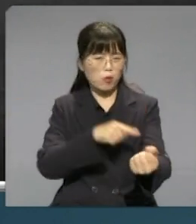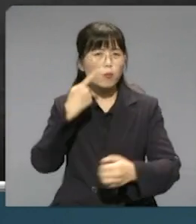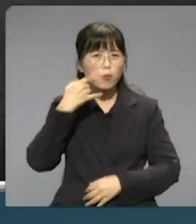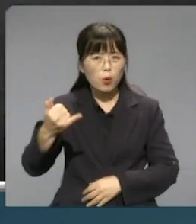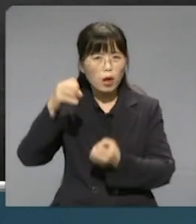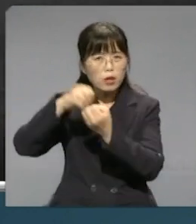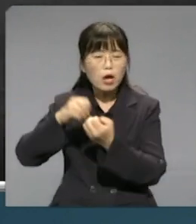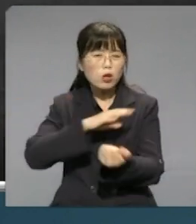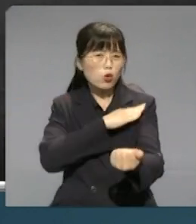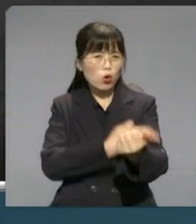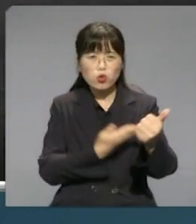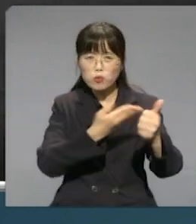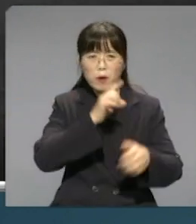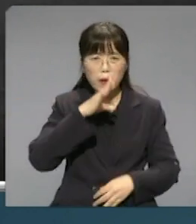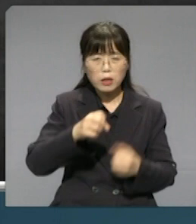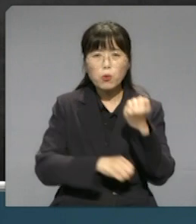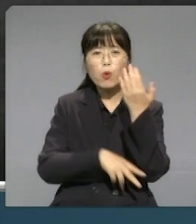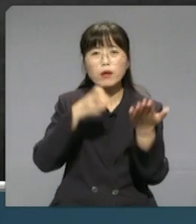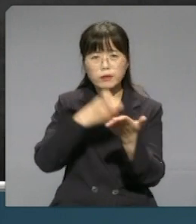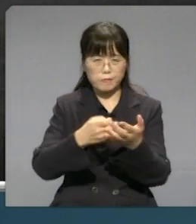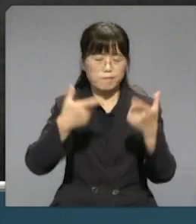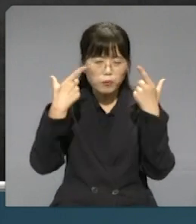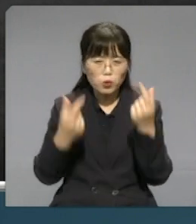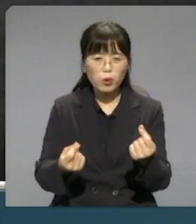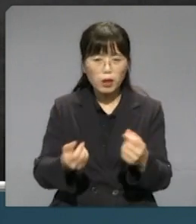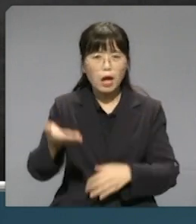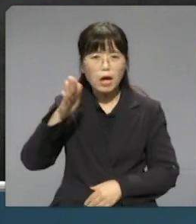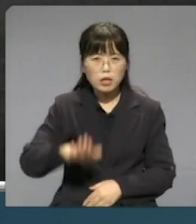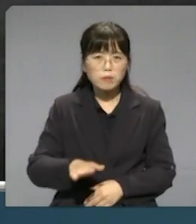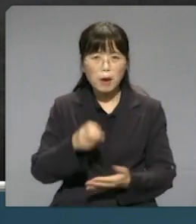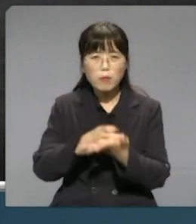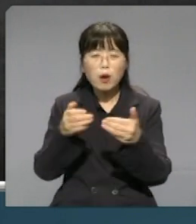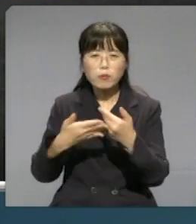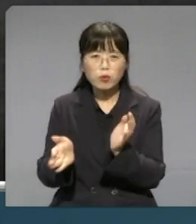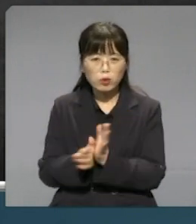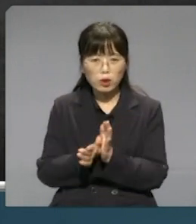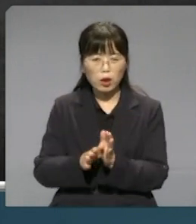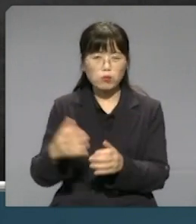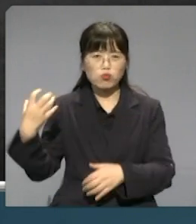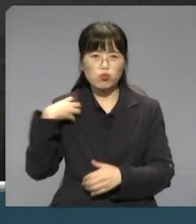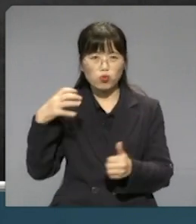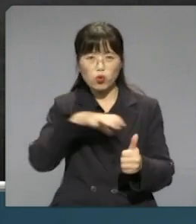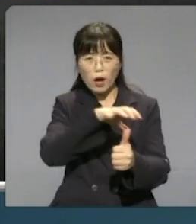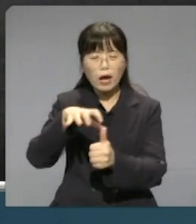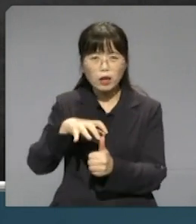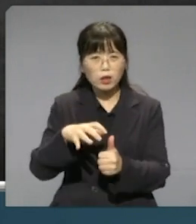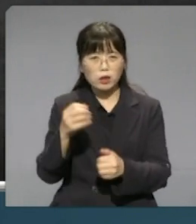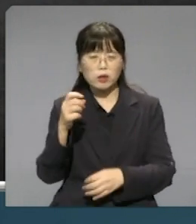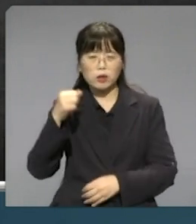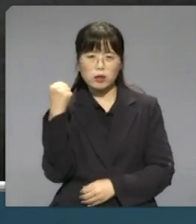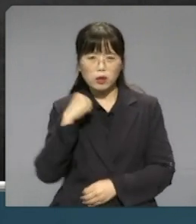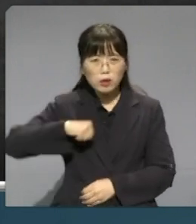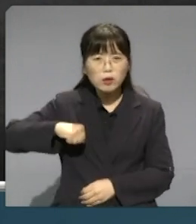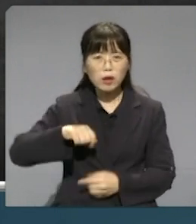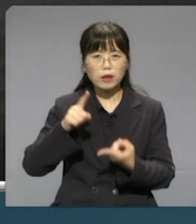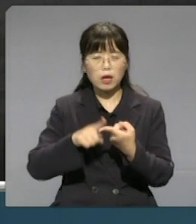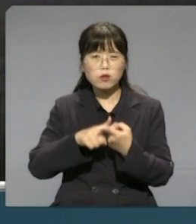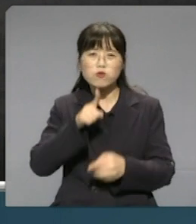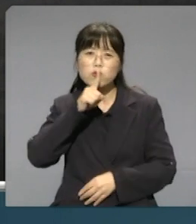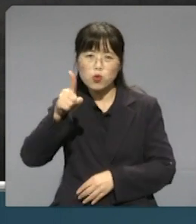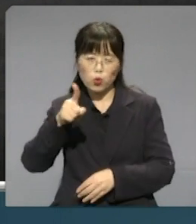부모에게 상속권을 주면 안 된다는 원칙은 같습니다. 다만 법무부는 부양의무중대 위반을 소송을 통해 증명받아야 한다